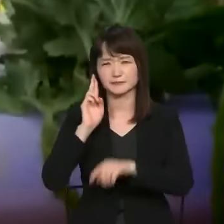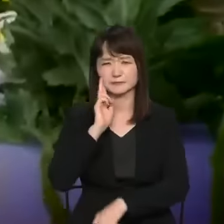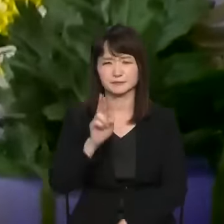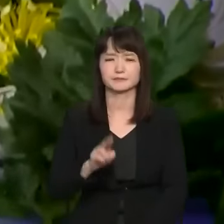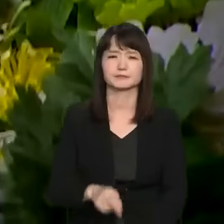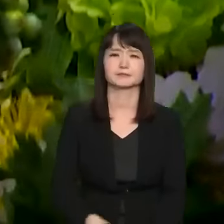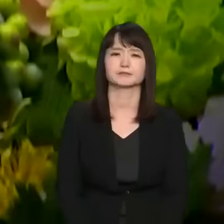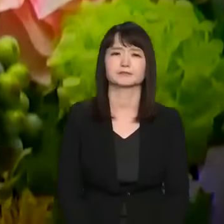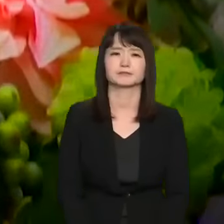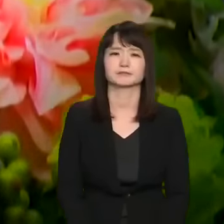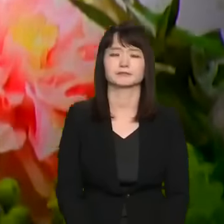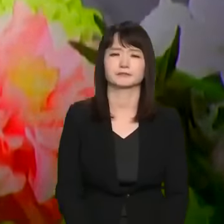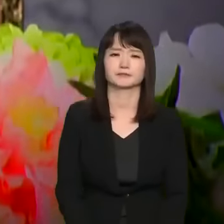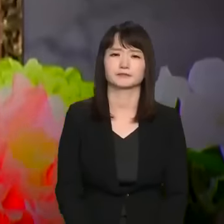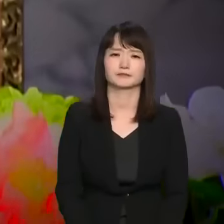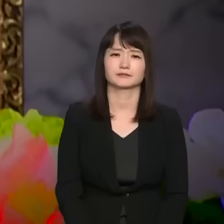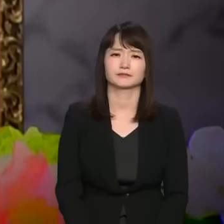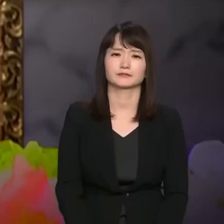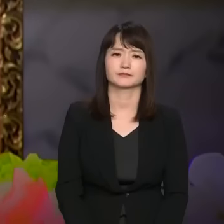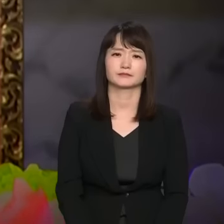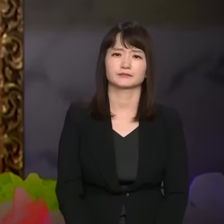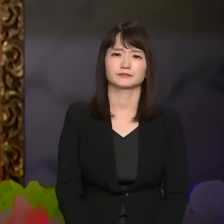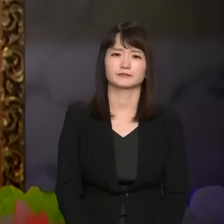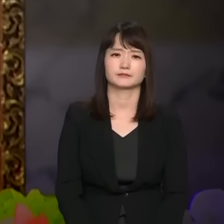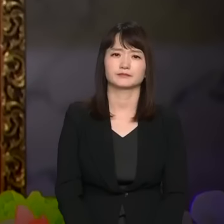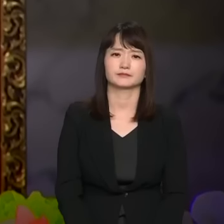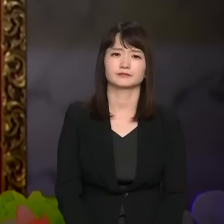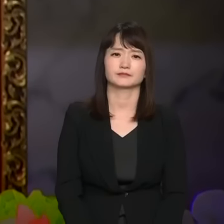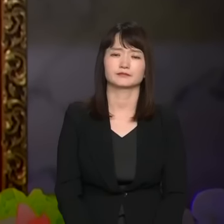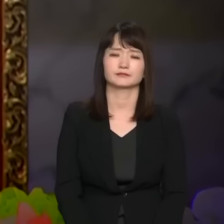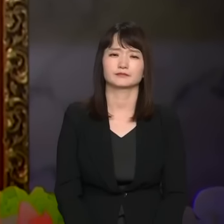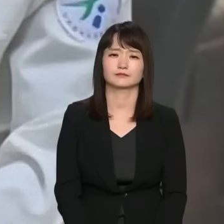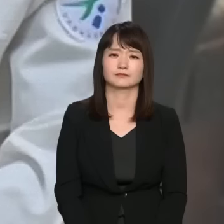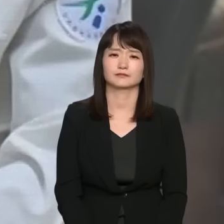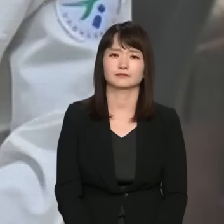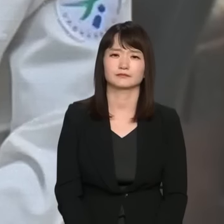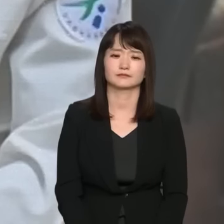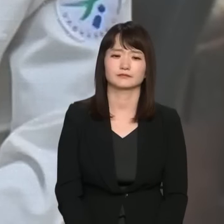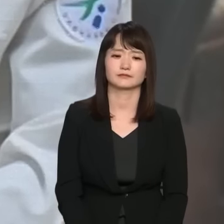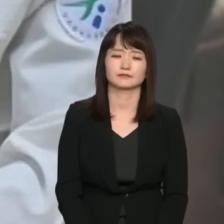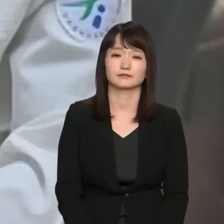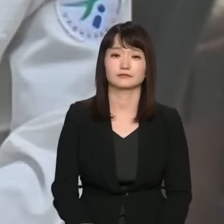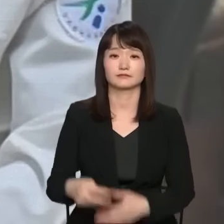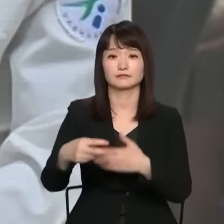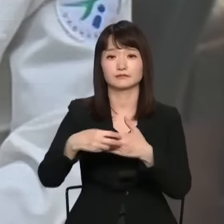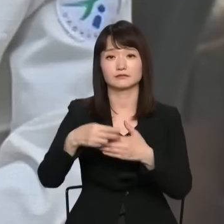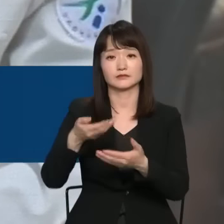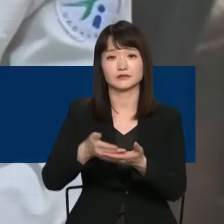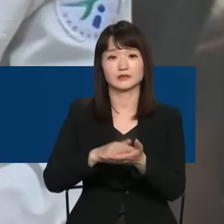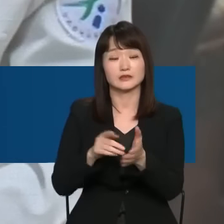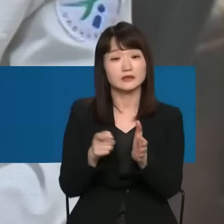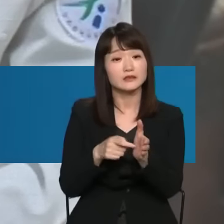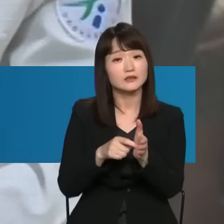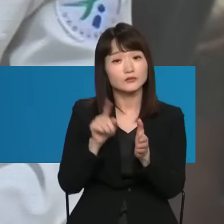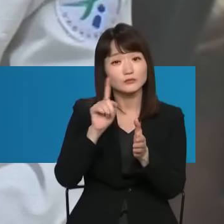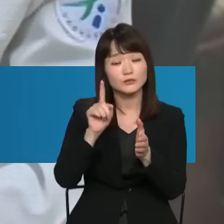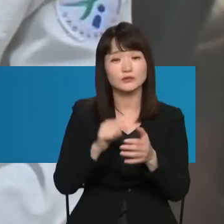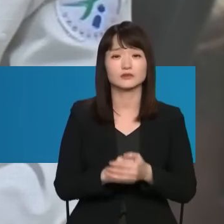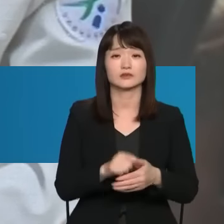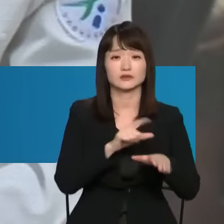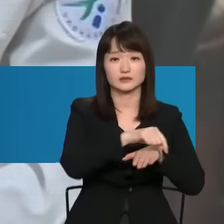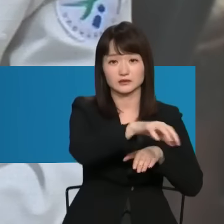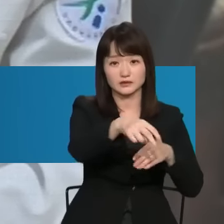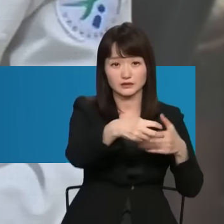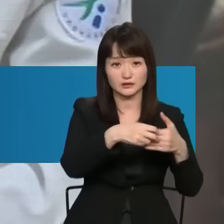JTBC 배승주입니다. 의료개혁이 시급한 건 무엇보다